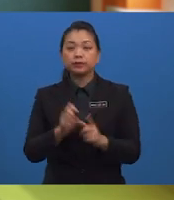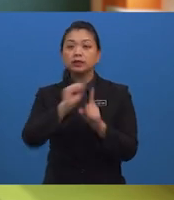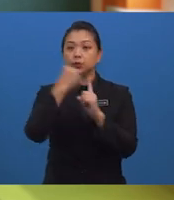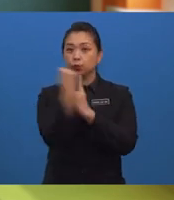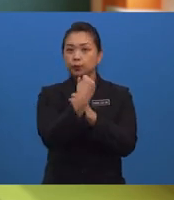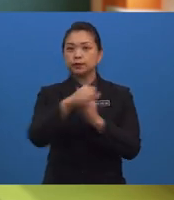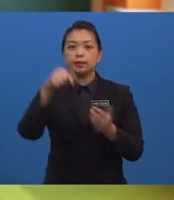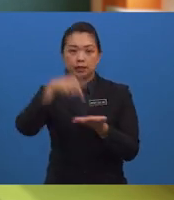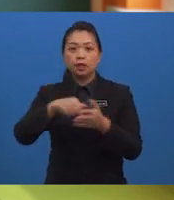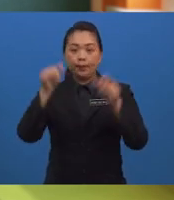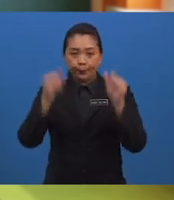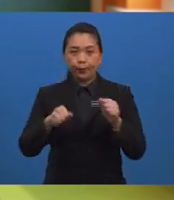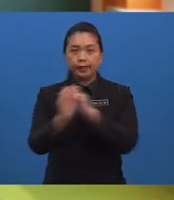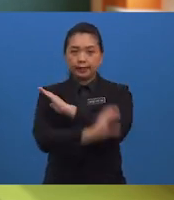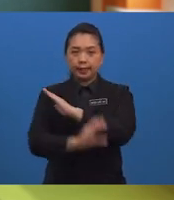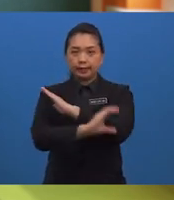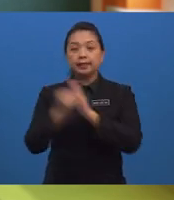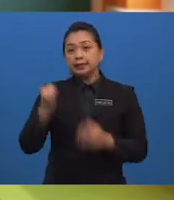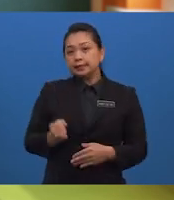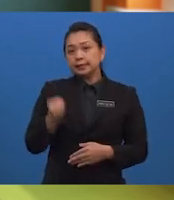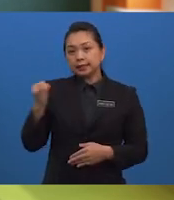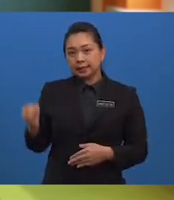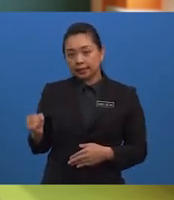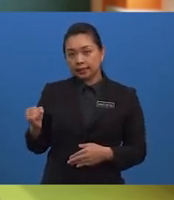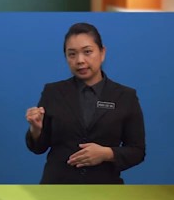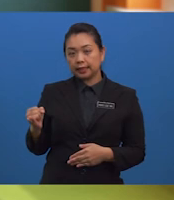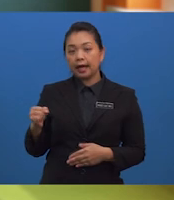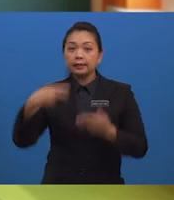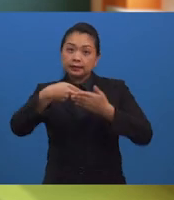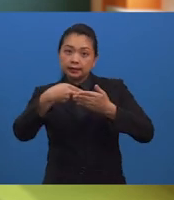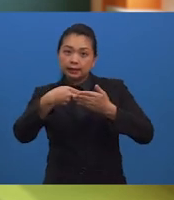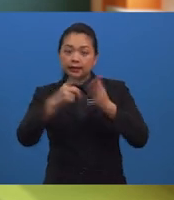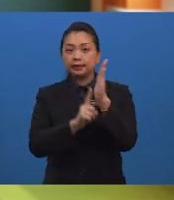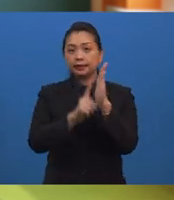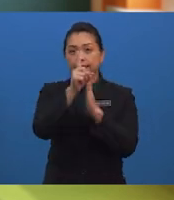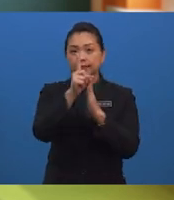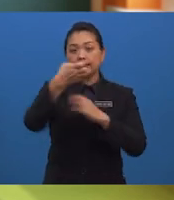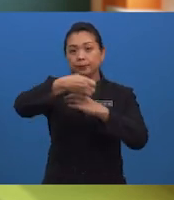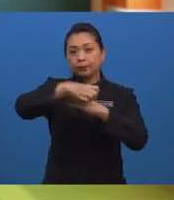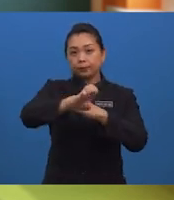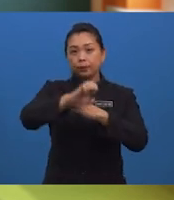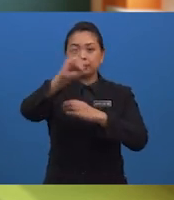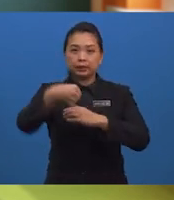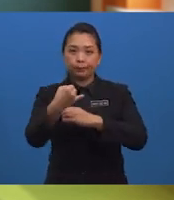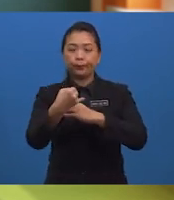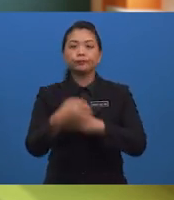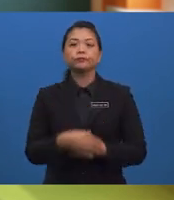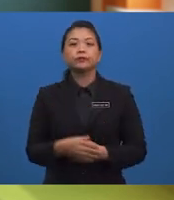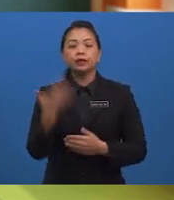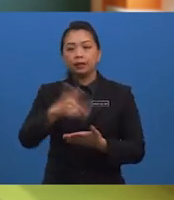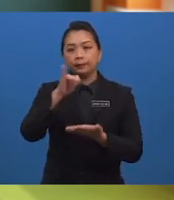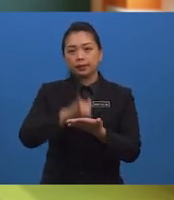membolehkan negara-negara jiran berhampiran meningkatkan perdagangan ekspor dan import.